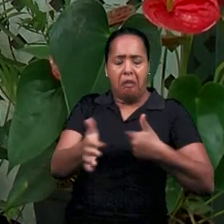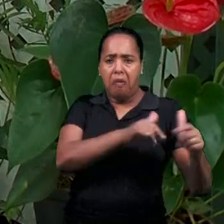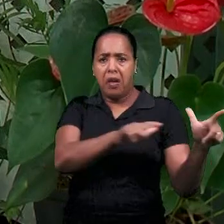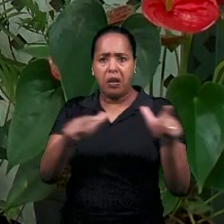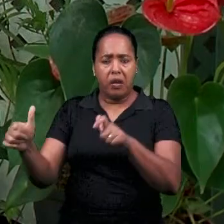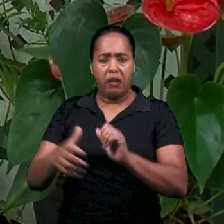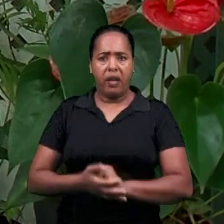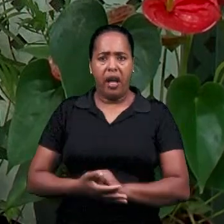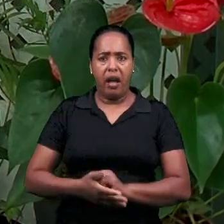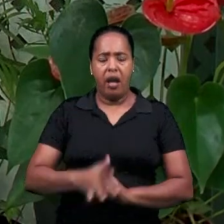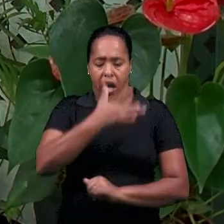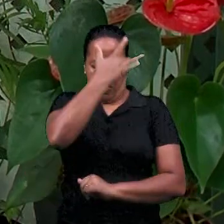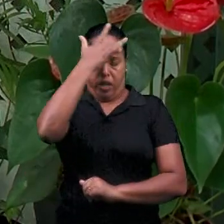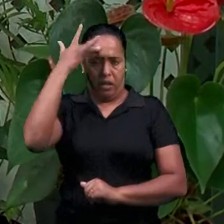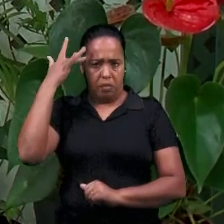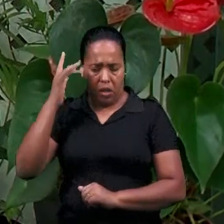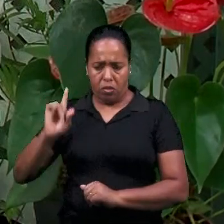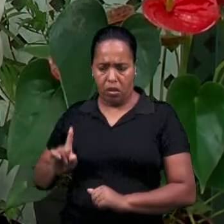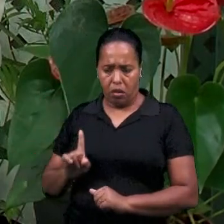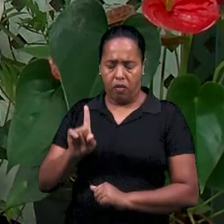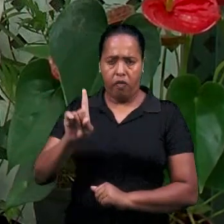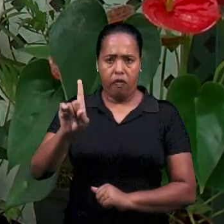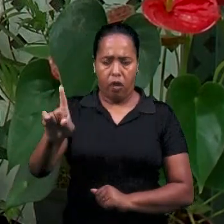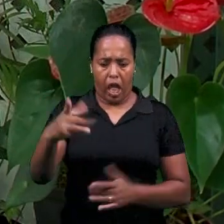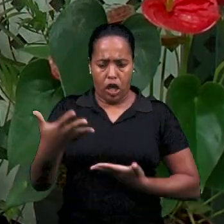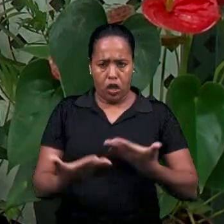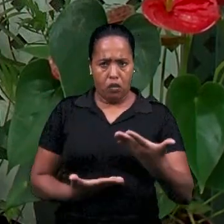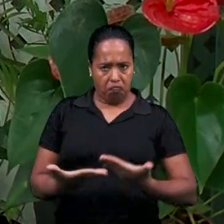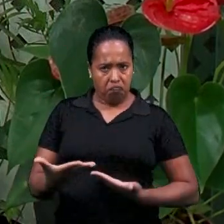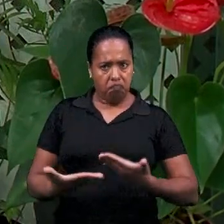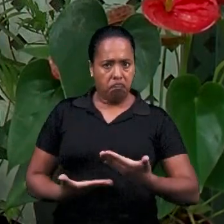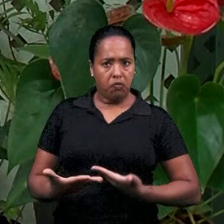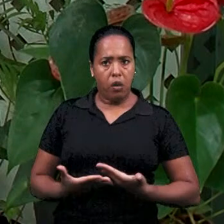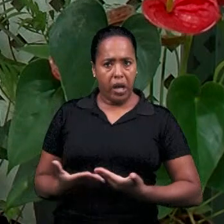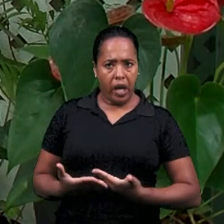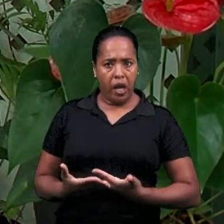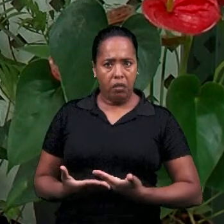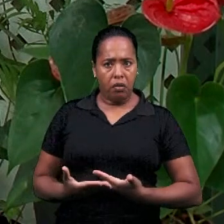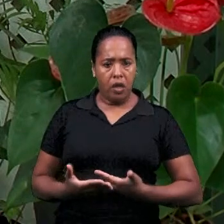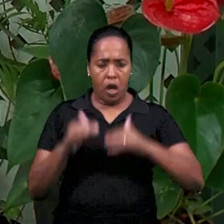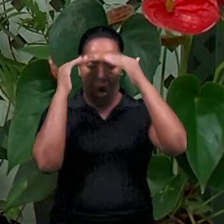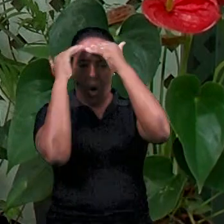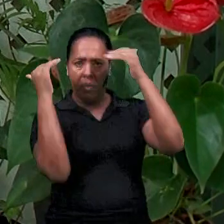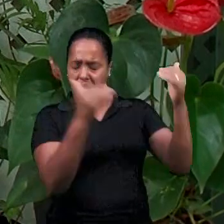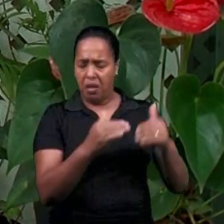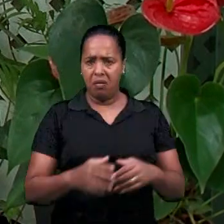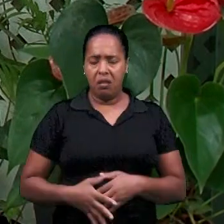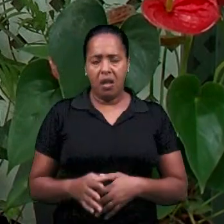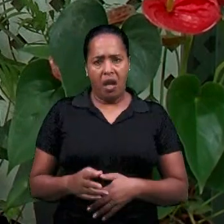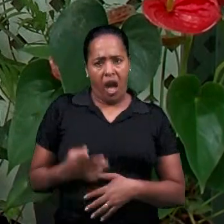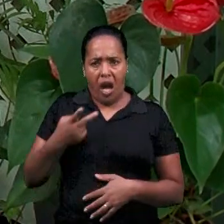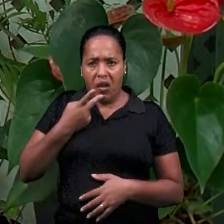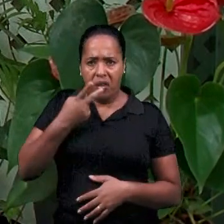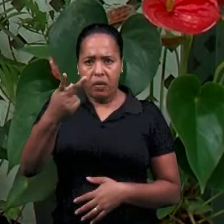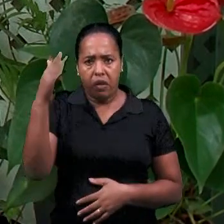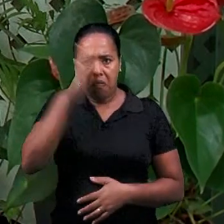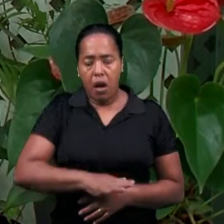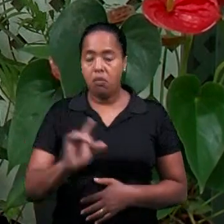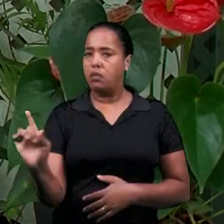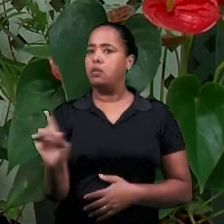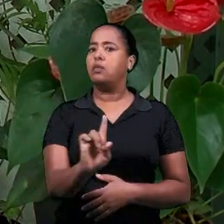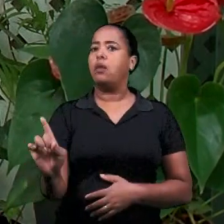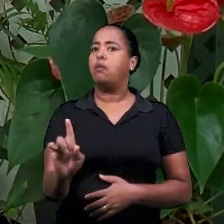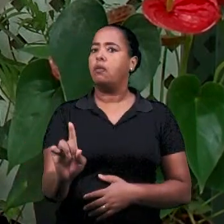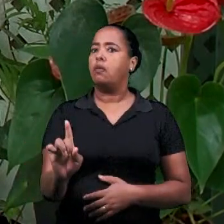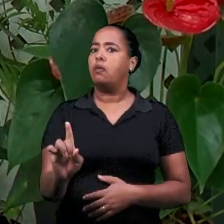part. Les personnes qui sont là sont en service des propriétaires de l'entreprise. Je ne parle pas